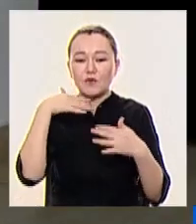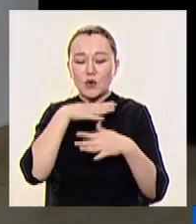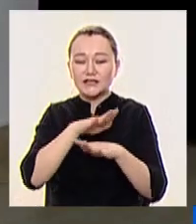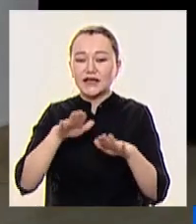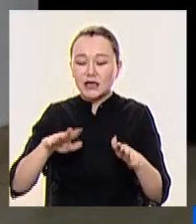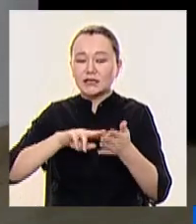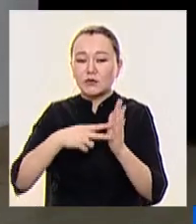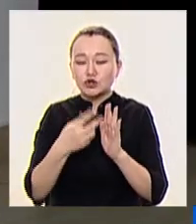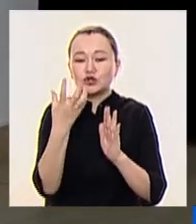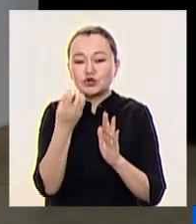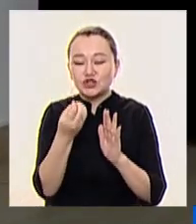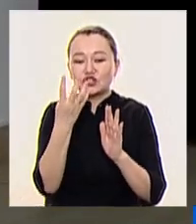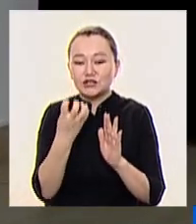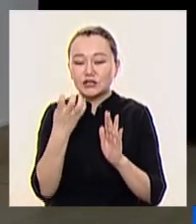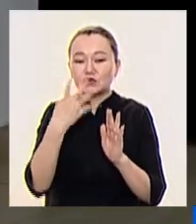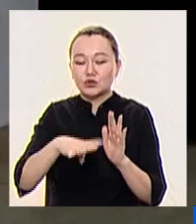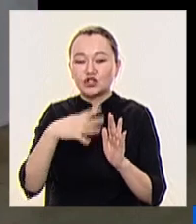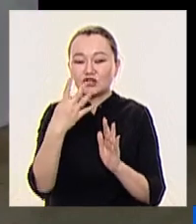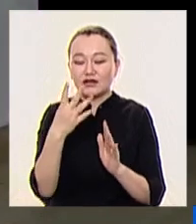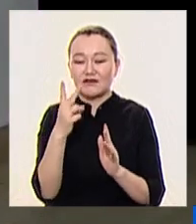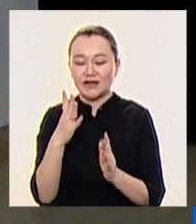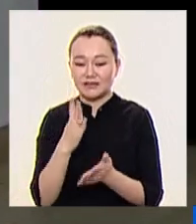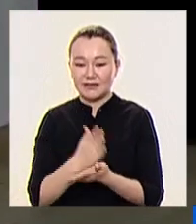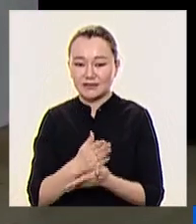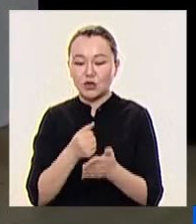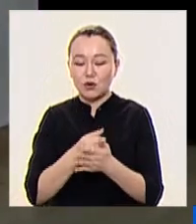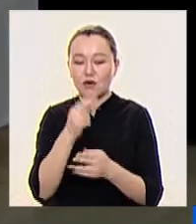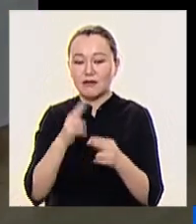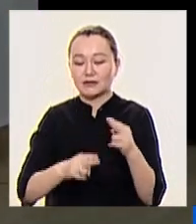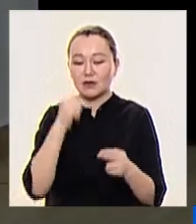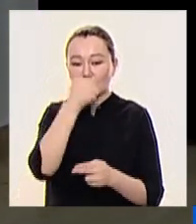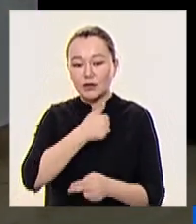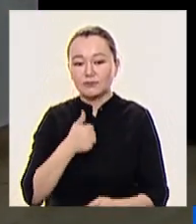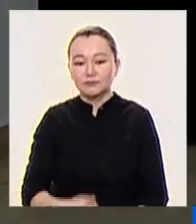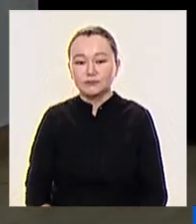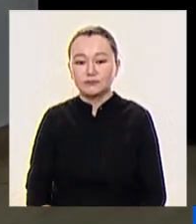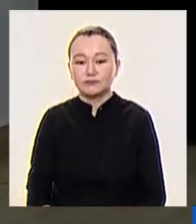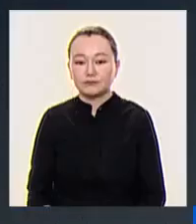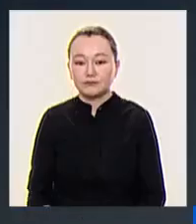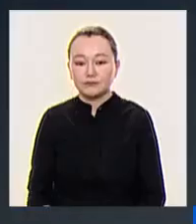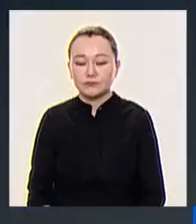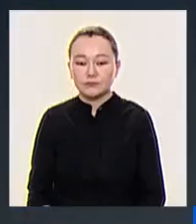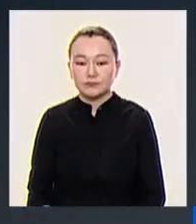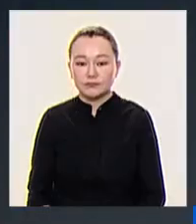году заполнено еще 444 квартир. До конца года? До конца года.